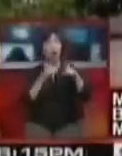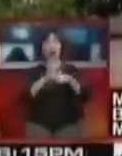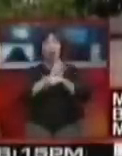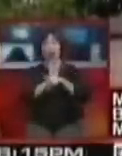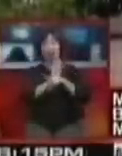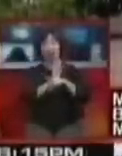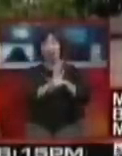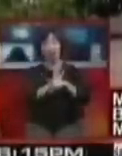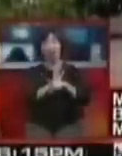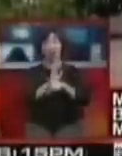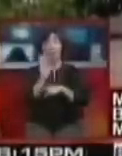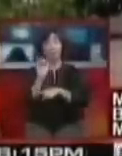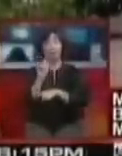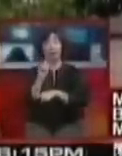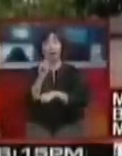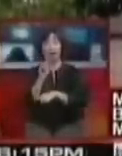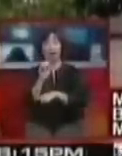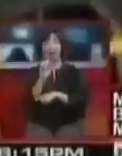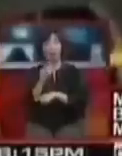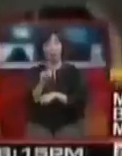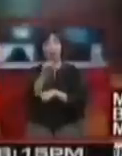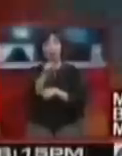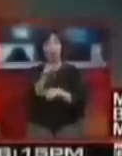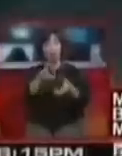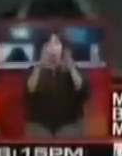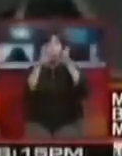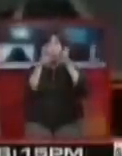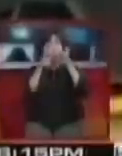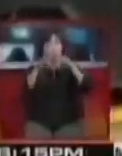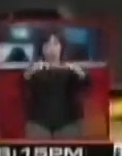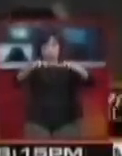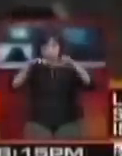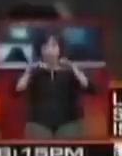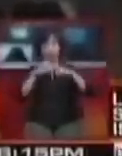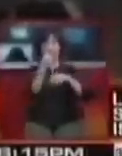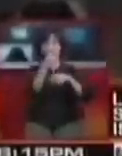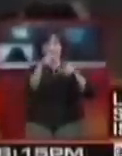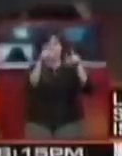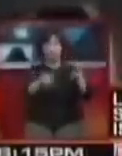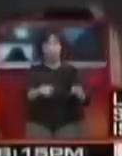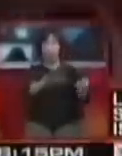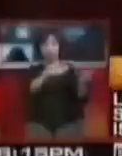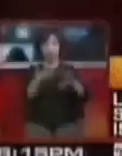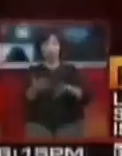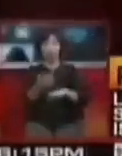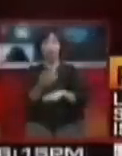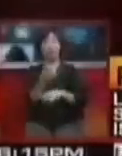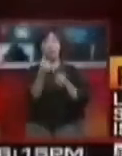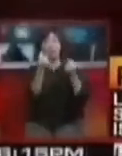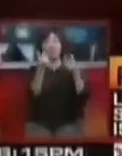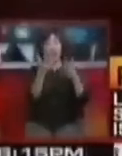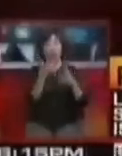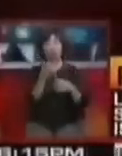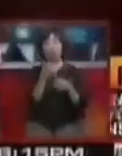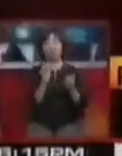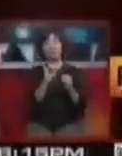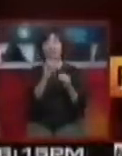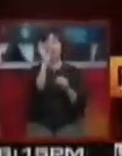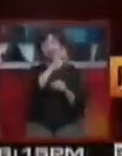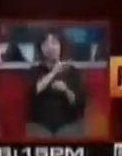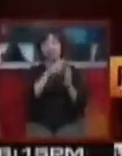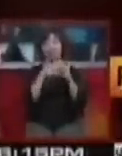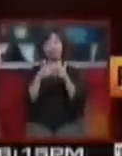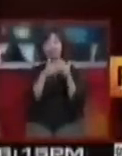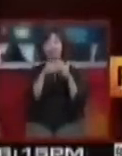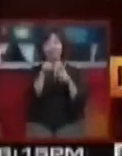sa premiere night ng pelikulang The Dark Knight Rises sa Colorado, USA, kung saan 12 nasawi at 58 sugatan. Damay sa insidente ang film na